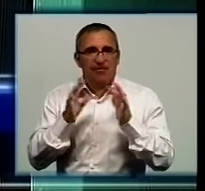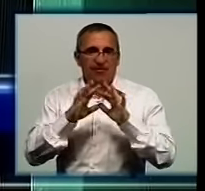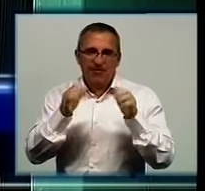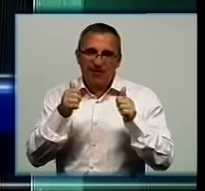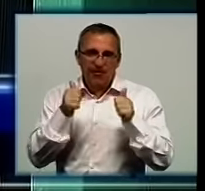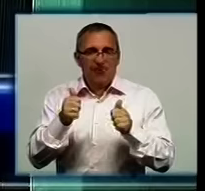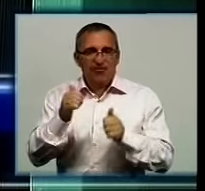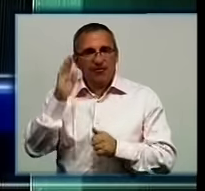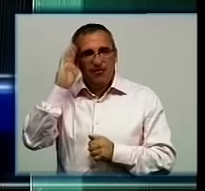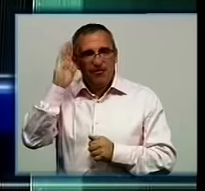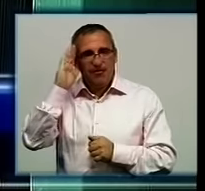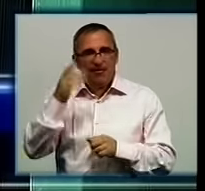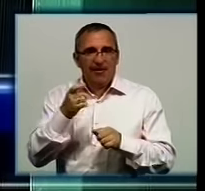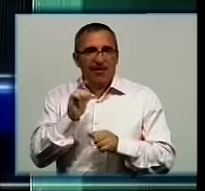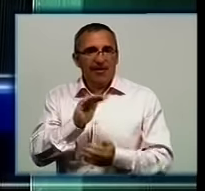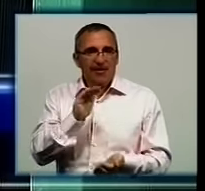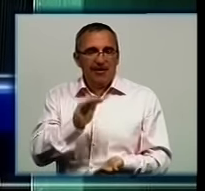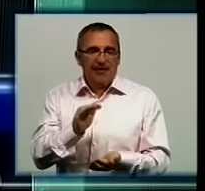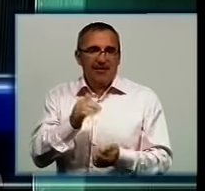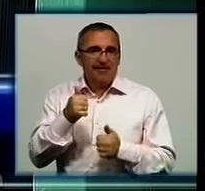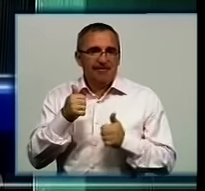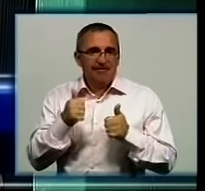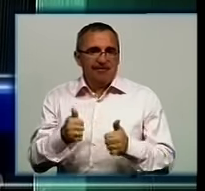хороший хлопчик. Така дитина була взагалі.